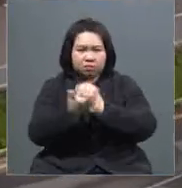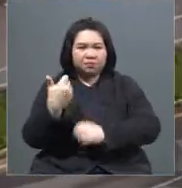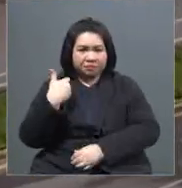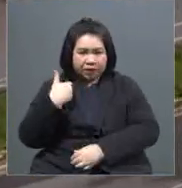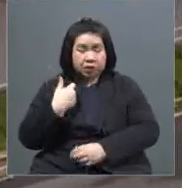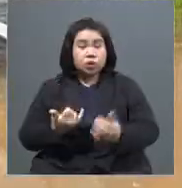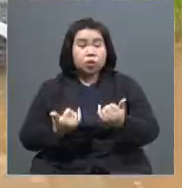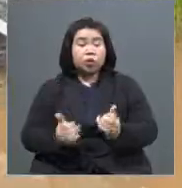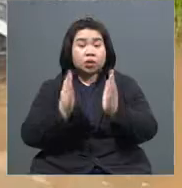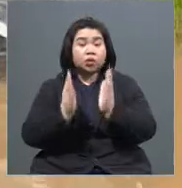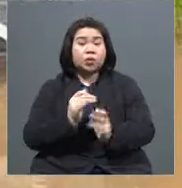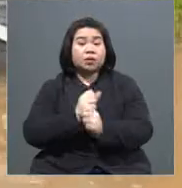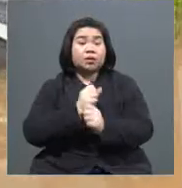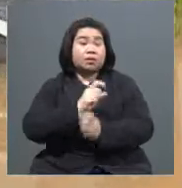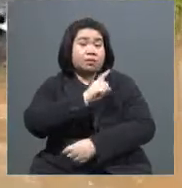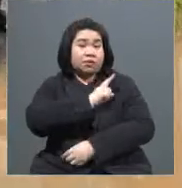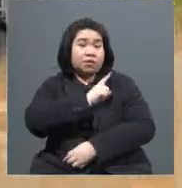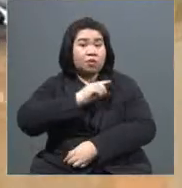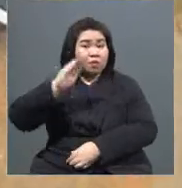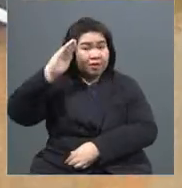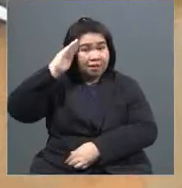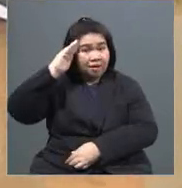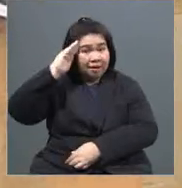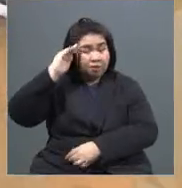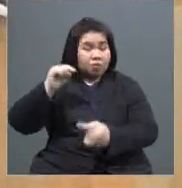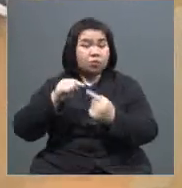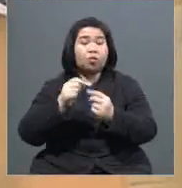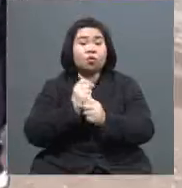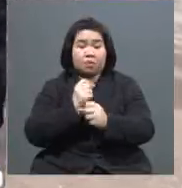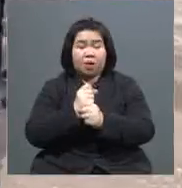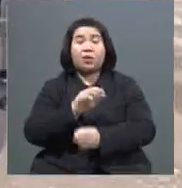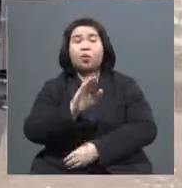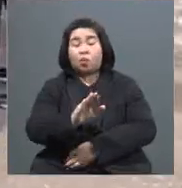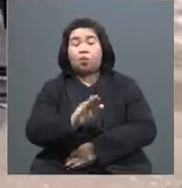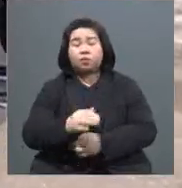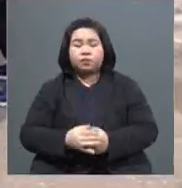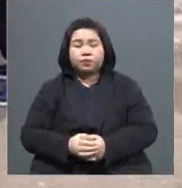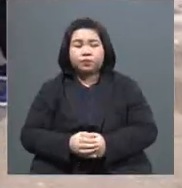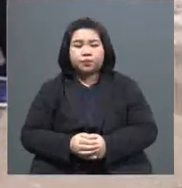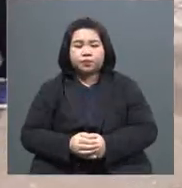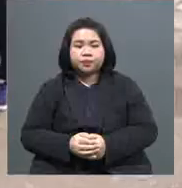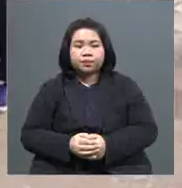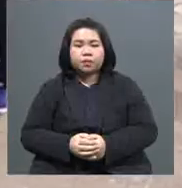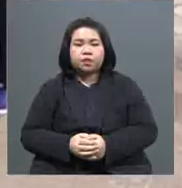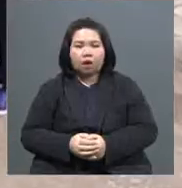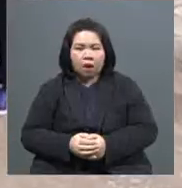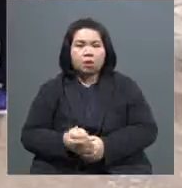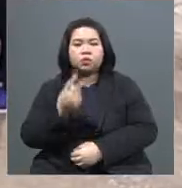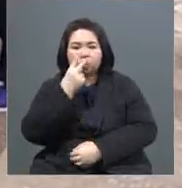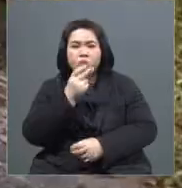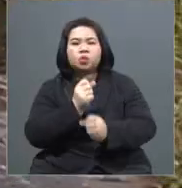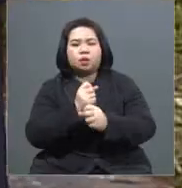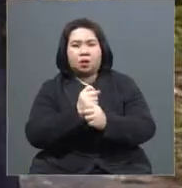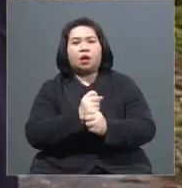ยพลตรีหม่อมหลวงประวีจักรพันธ์ผู้อำนวยการสำนักงานพัฒนาภาค2หน่วยบัญชาการทหารพัฒนาลงพื้นที่ติดตามสถาน